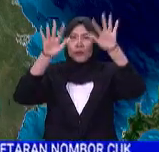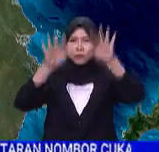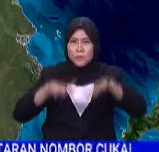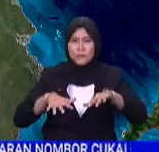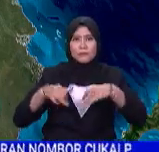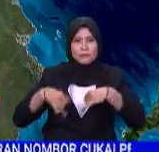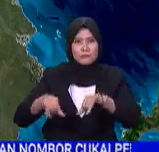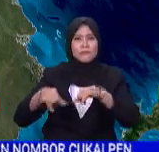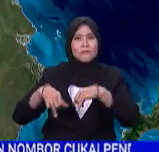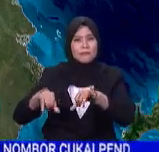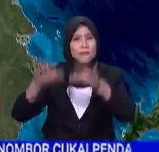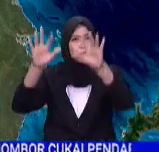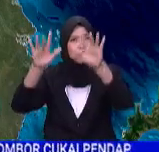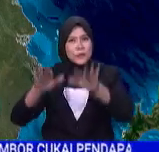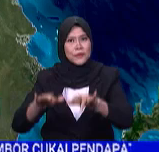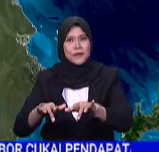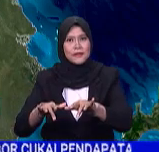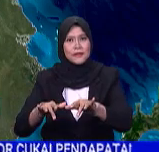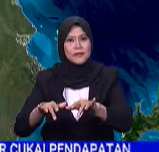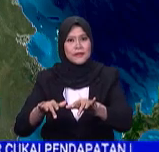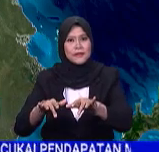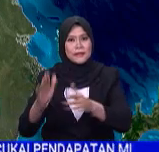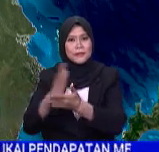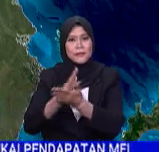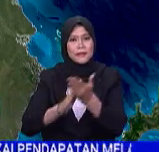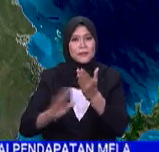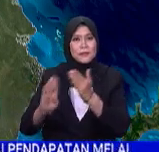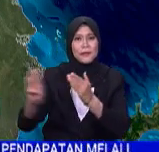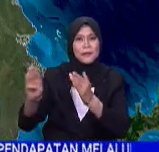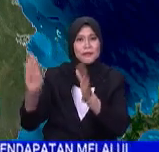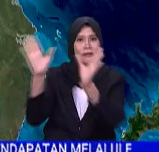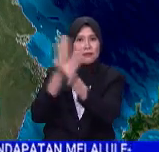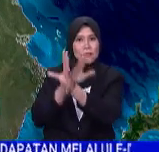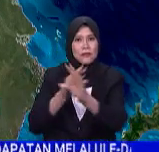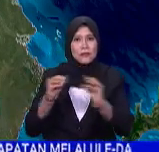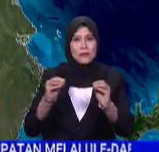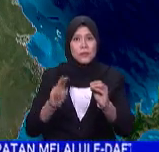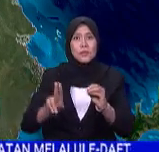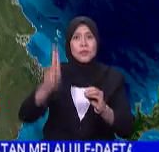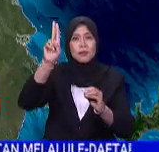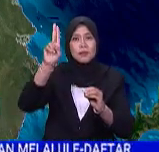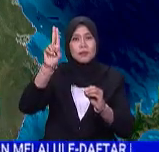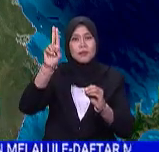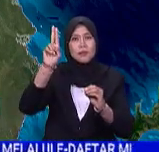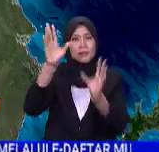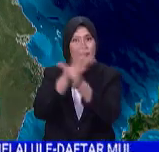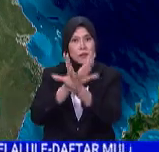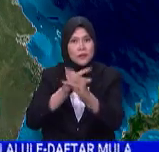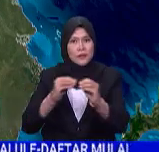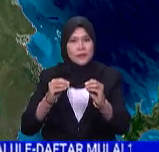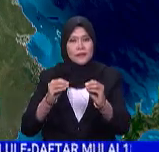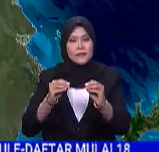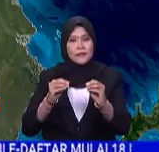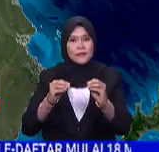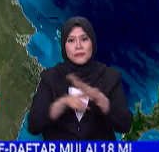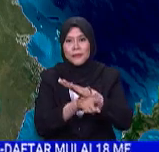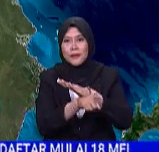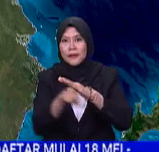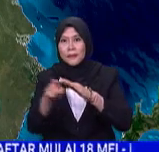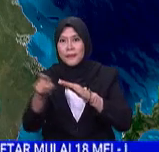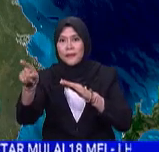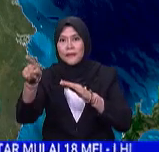berlaku melibatkan bahagian barat negeri Sarawak, utara negeri Sarawak dan juga melibatkan bahagian